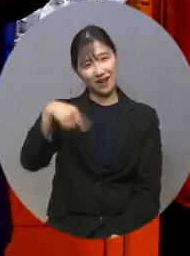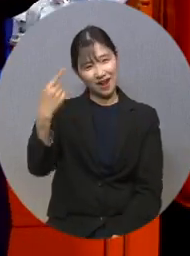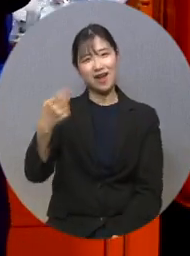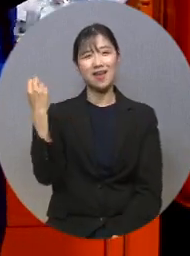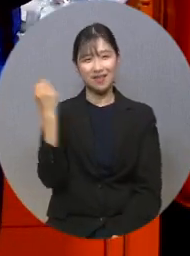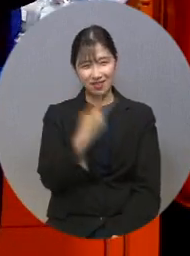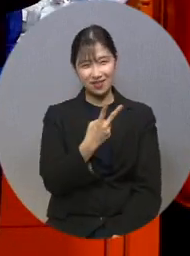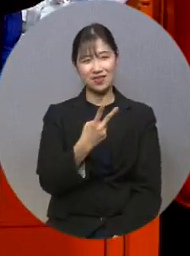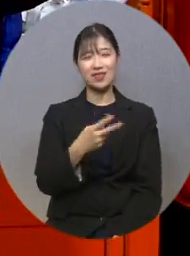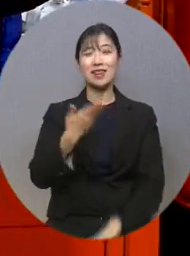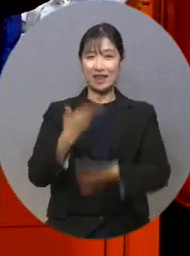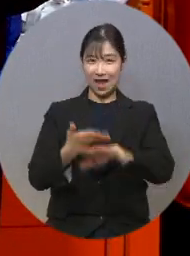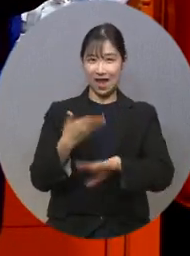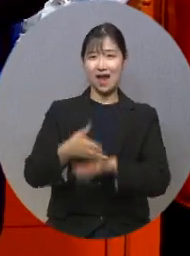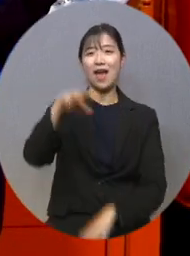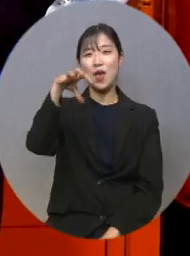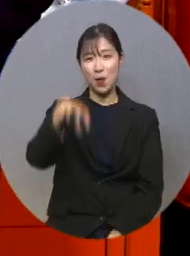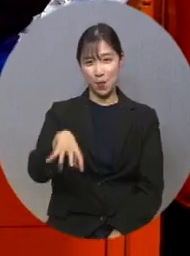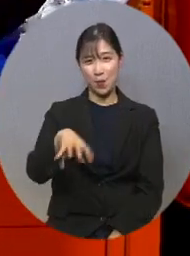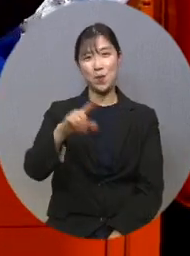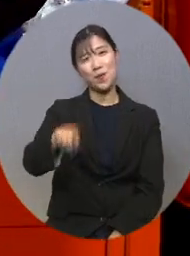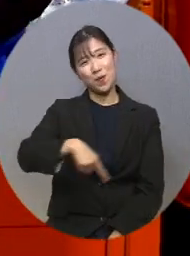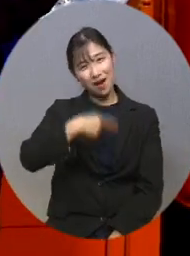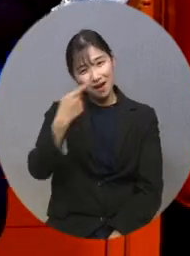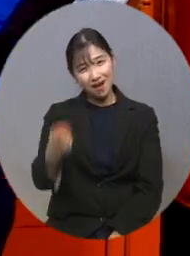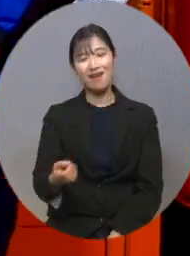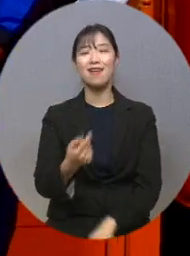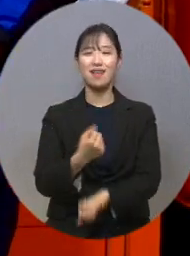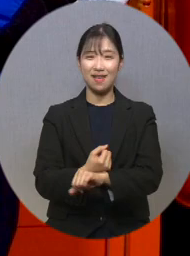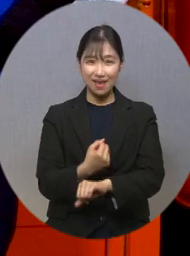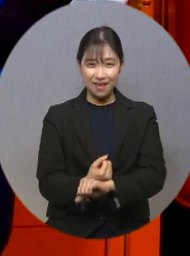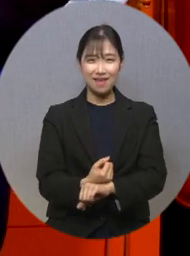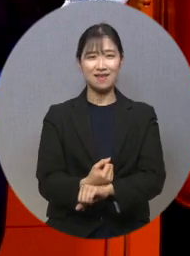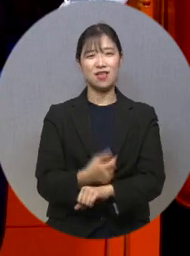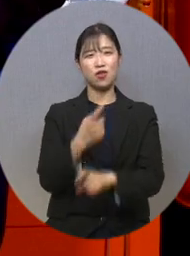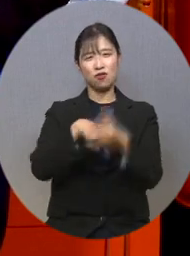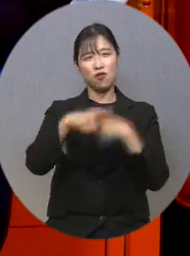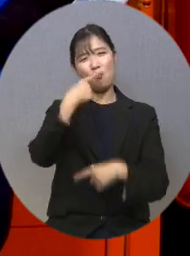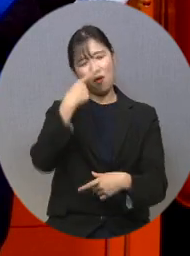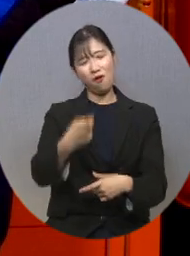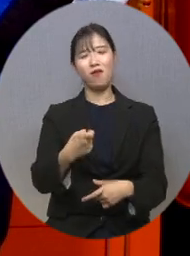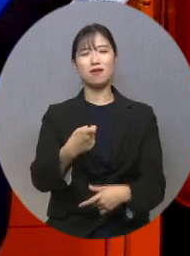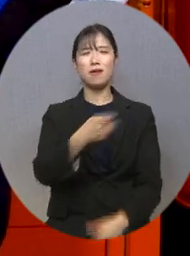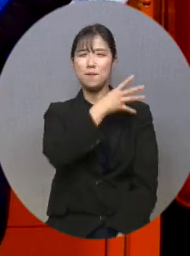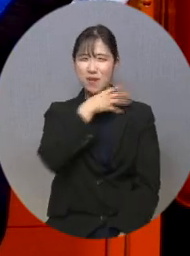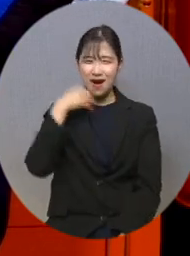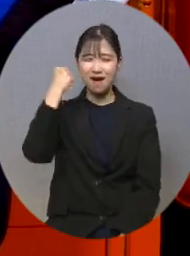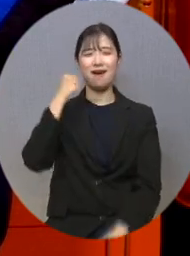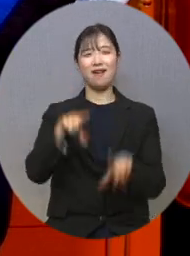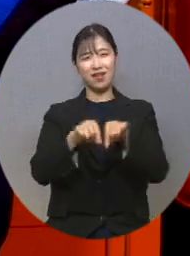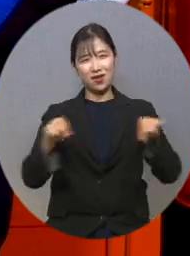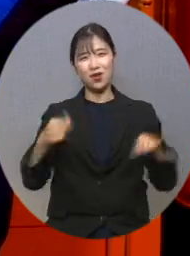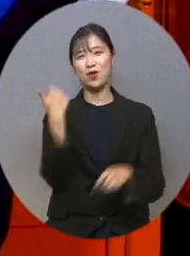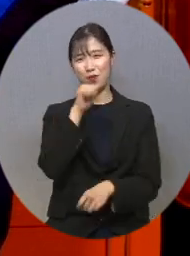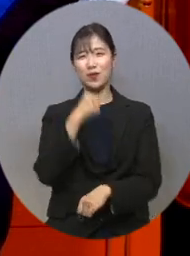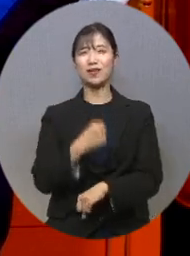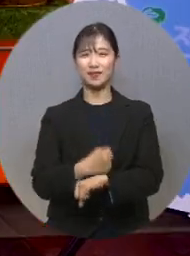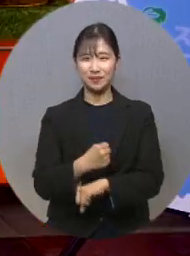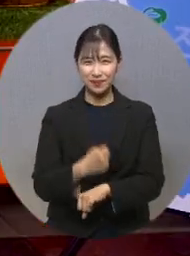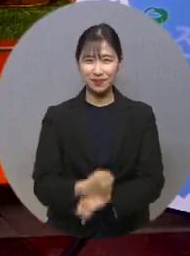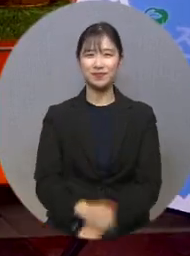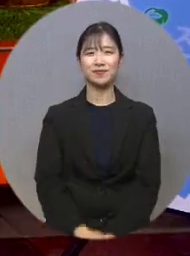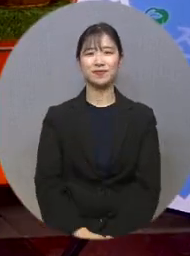국민안녕TV와 전라남도가 함께 다음 장소로 이동해서 더 멋진 먹거리, 맛난 먹거리 소개해드리도록